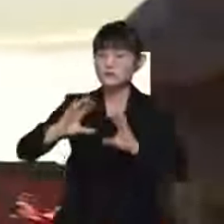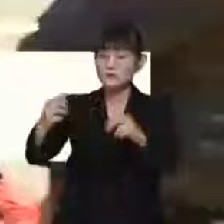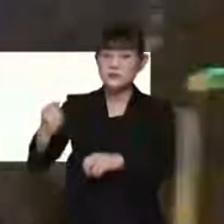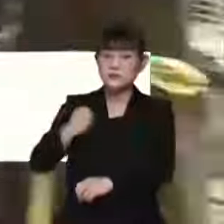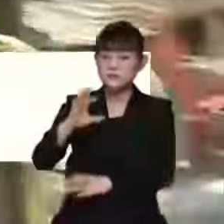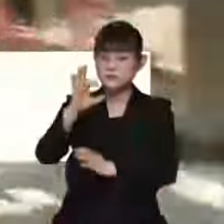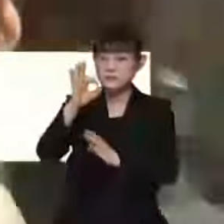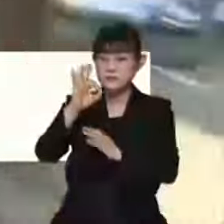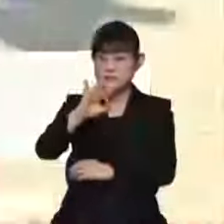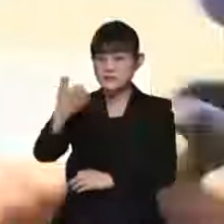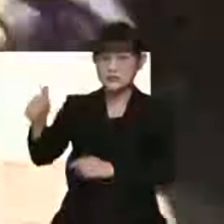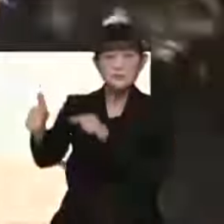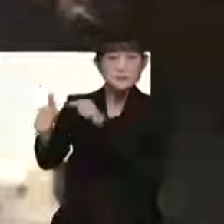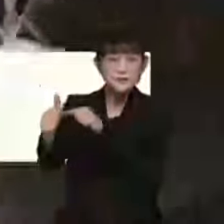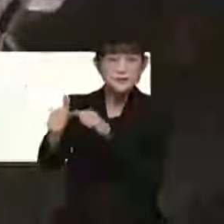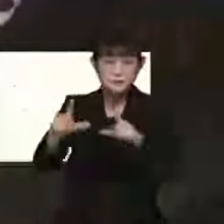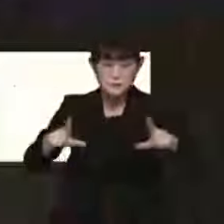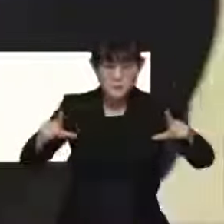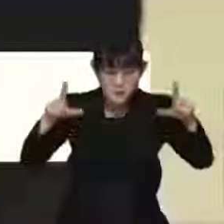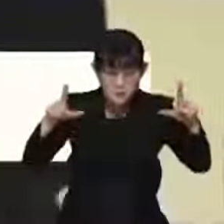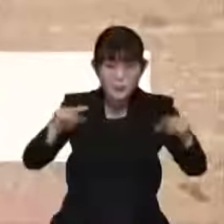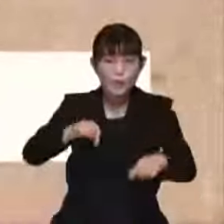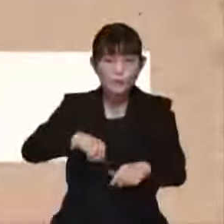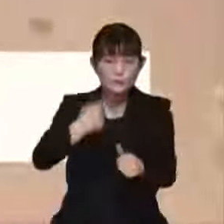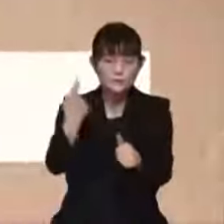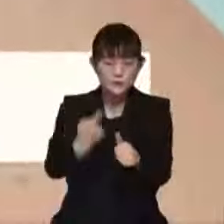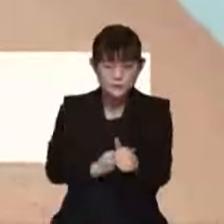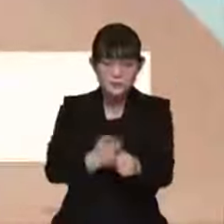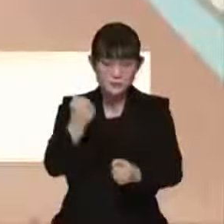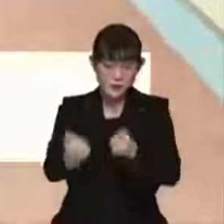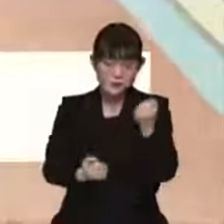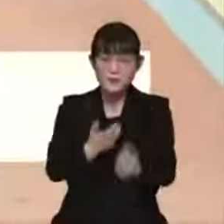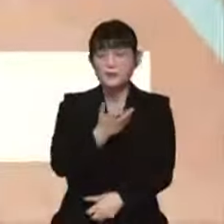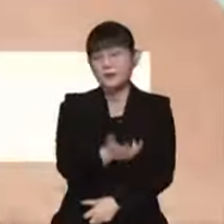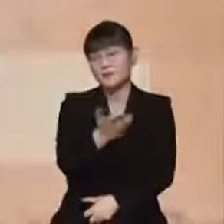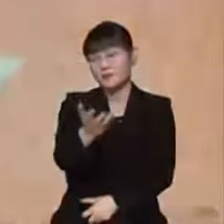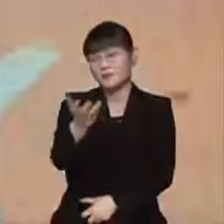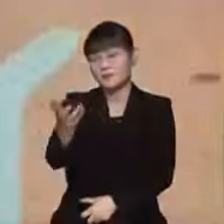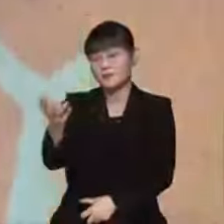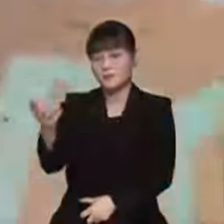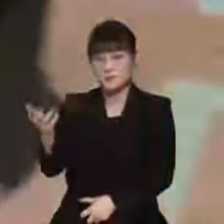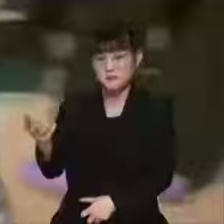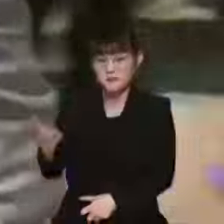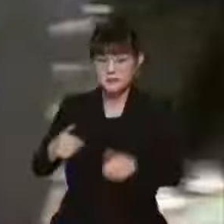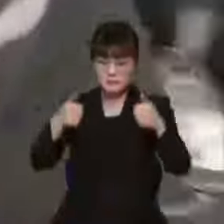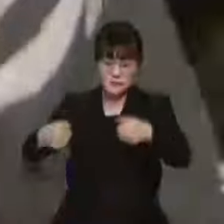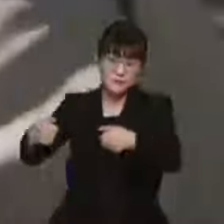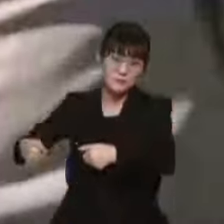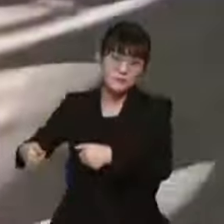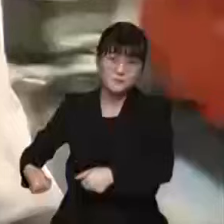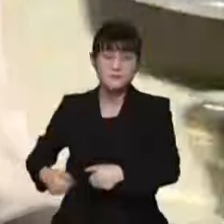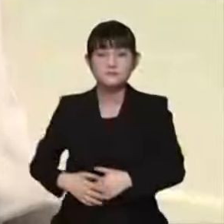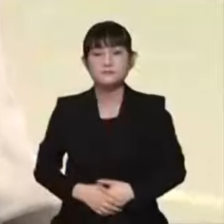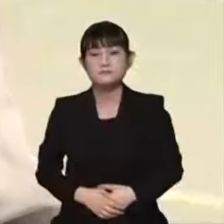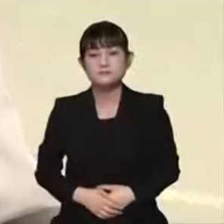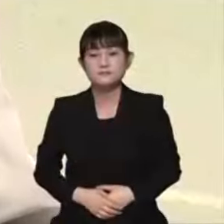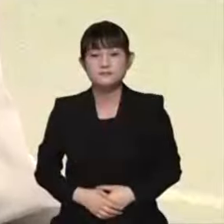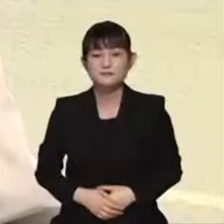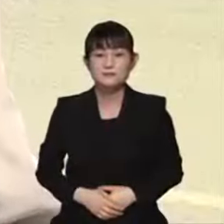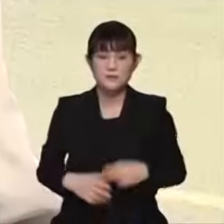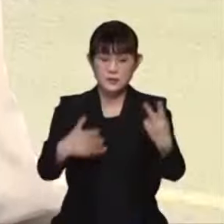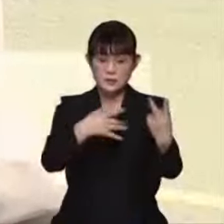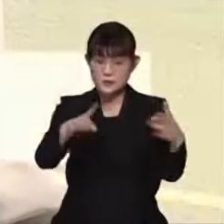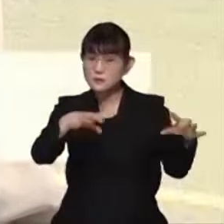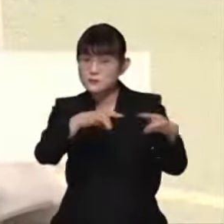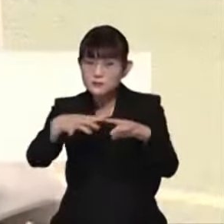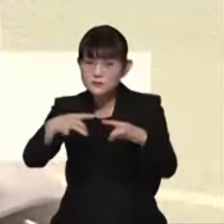후보는 인지도를 앞세워 홀로 전동 자전거를 타고 다니며 특유의 현장 스킨십을 발휘하고 있습니다. 2차